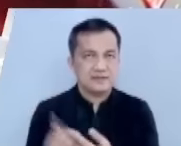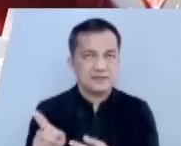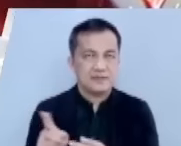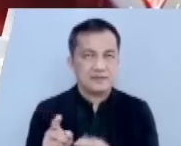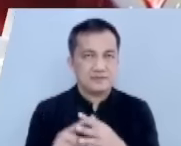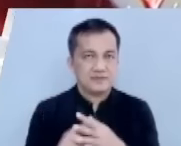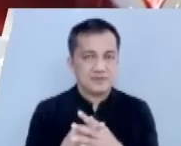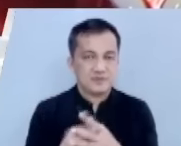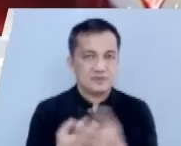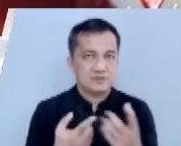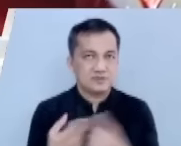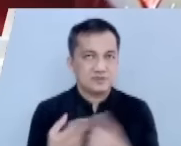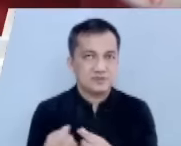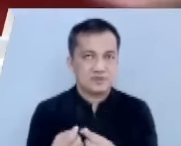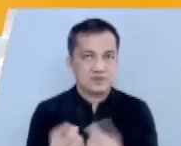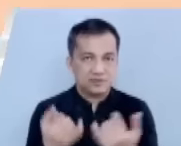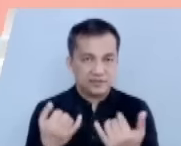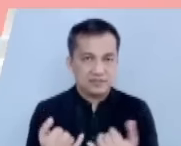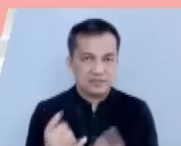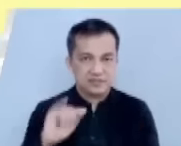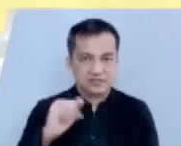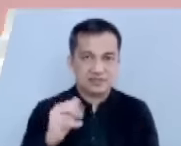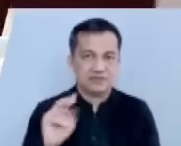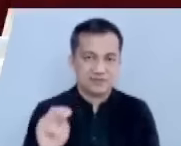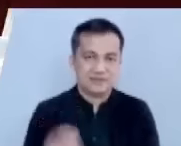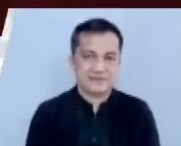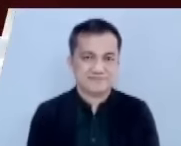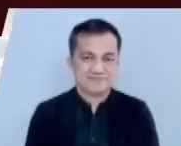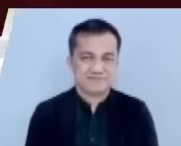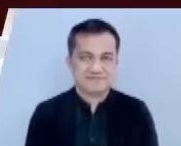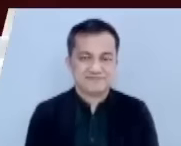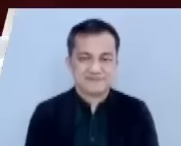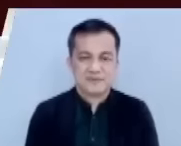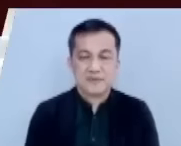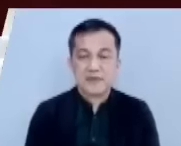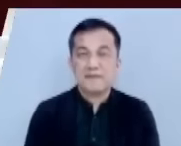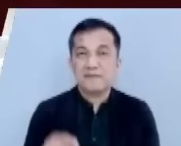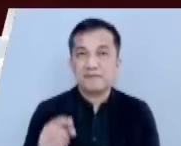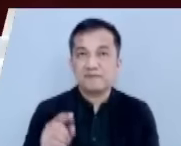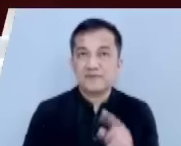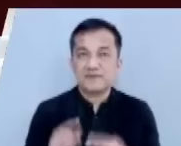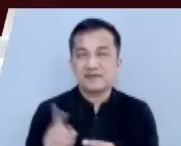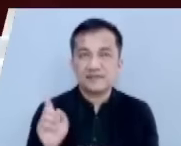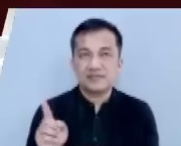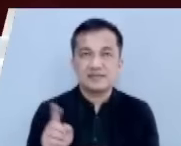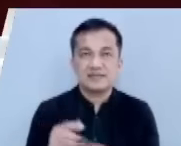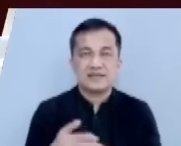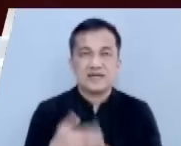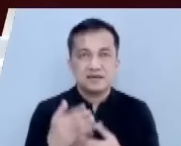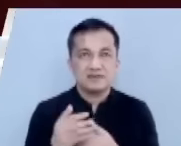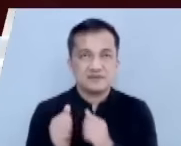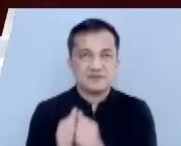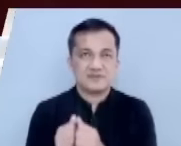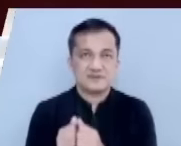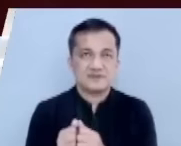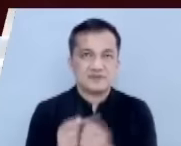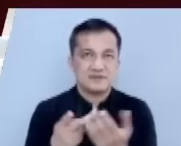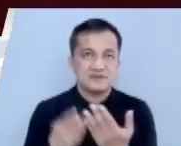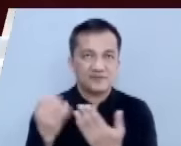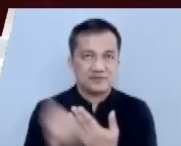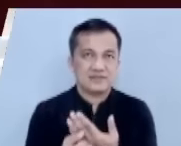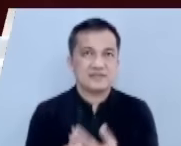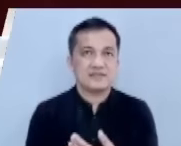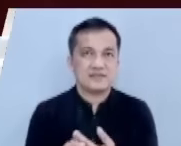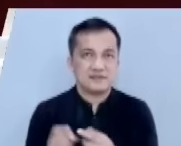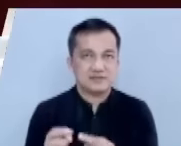gawin this January. Mare ko siya and I'm so happy na makakasama ko siya sa proyektong ito. Dahil alam ko